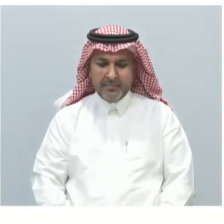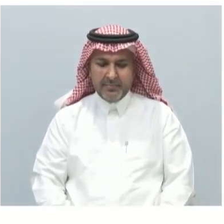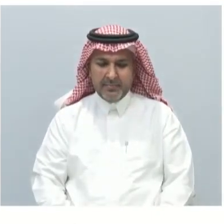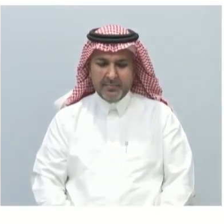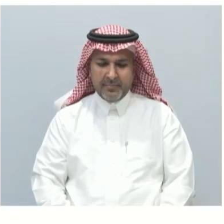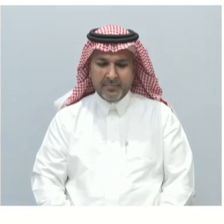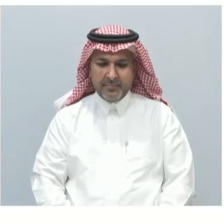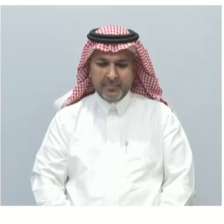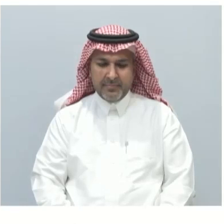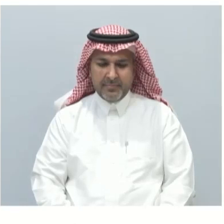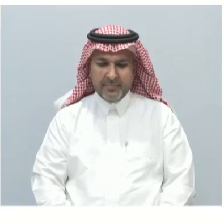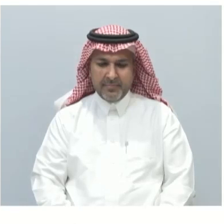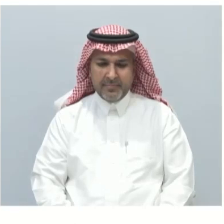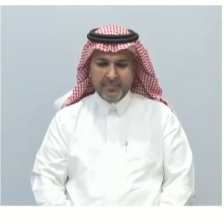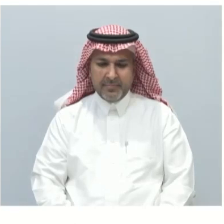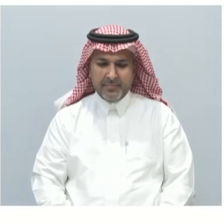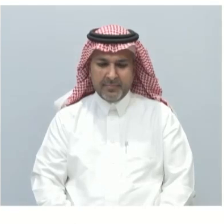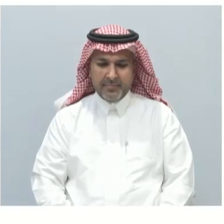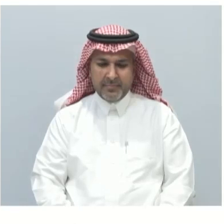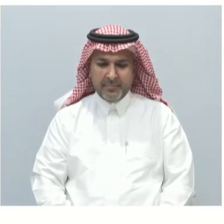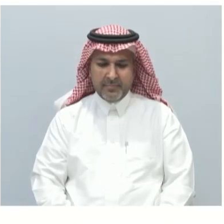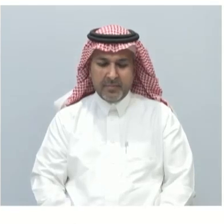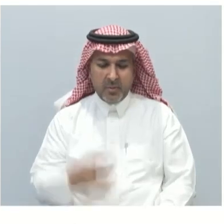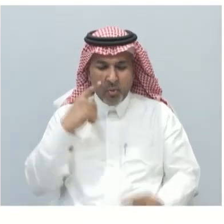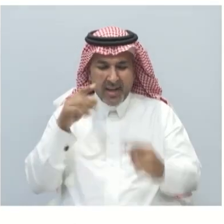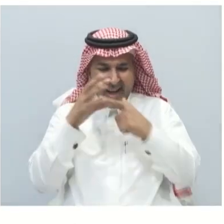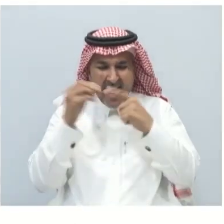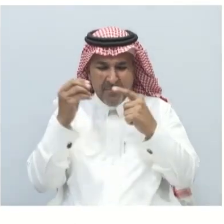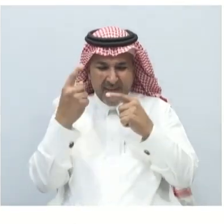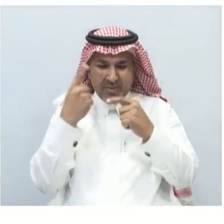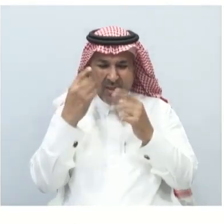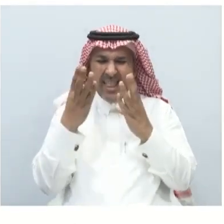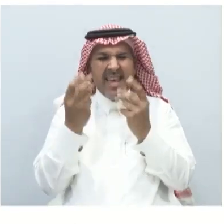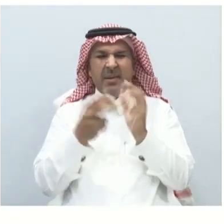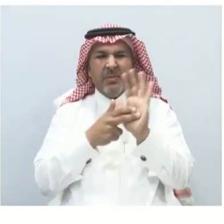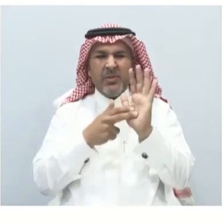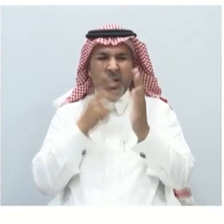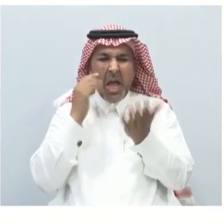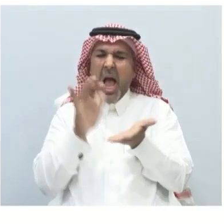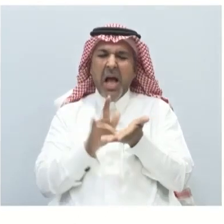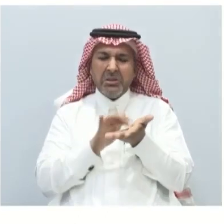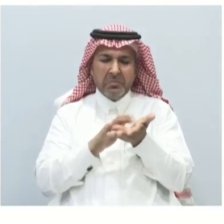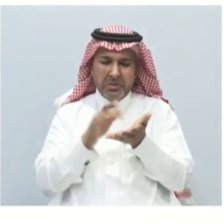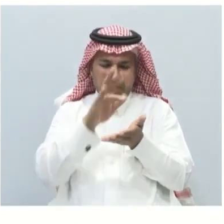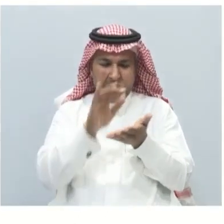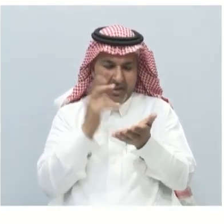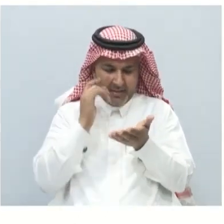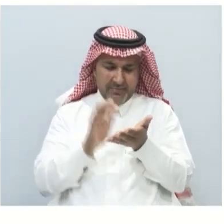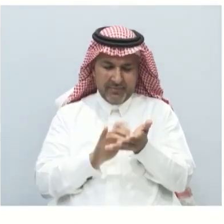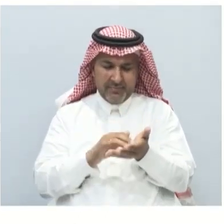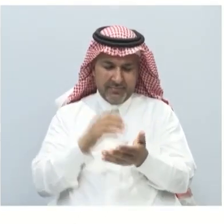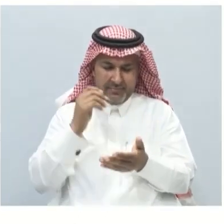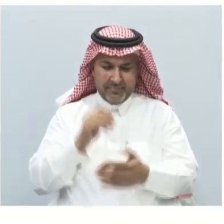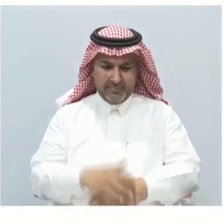بين يعني بين الاربعه والخمسه تقريبا واحد اثنين ثلاثه اربعه بين الاربعه والخمسه حتكون